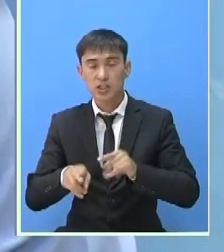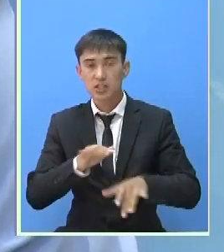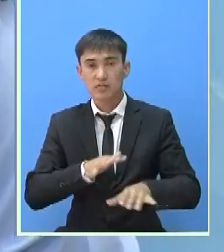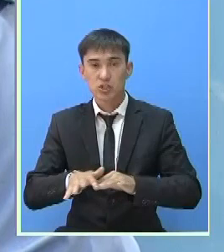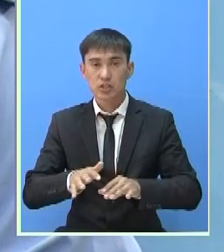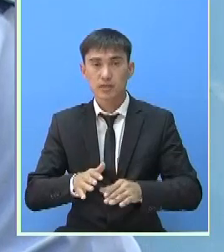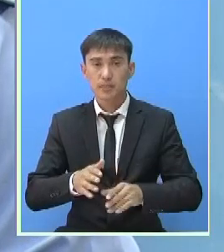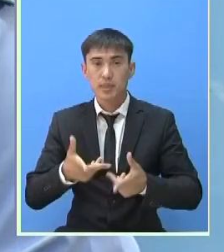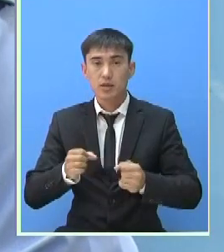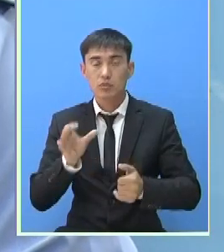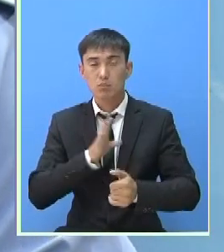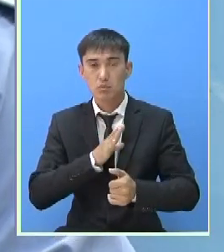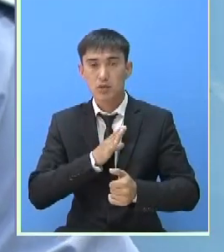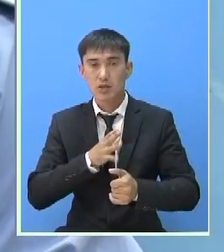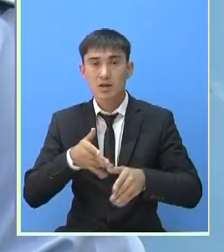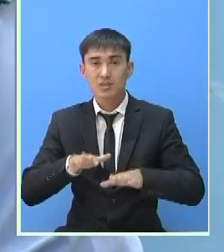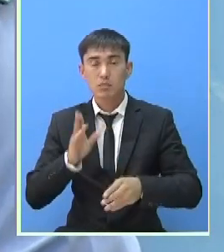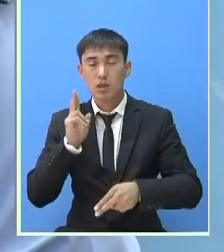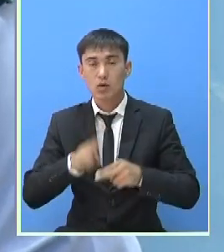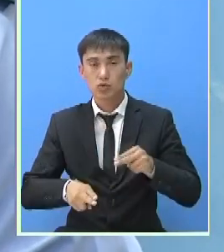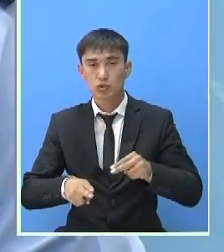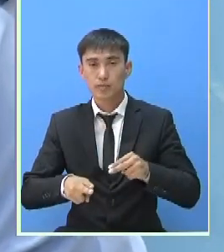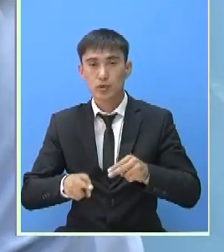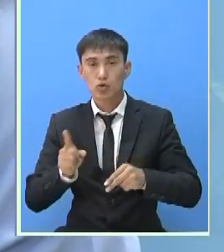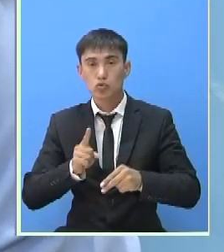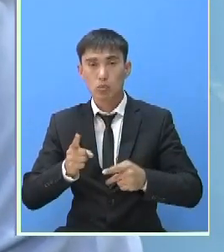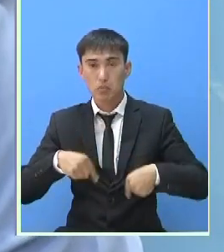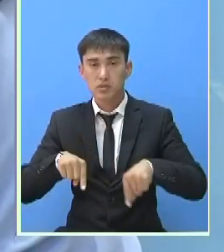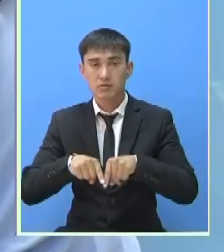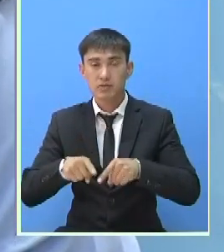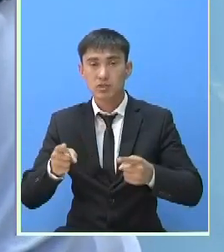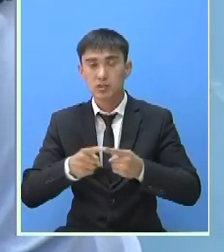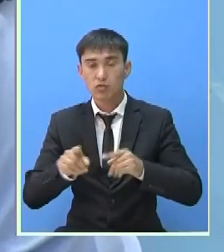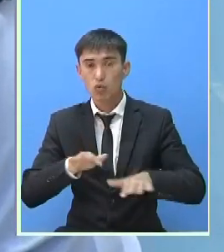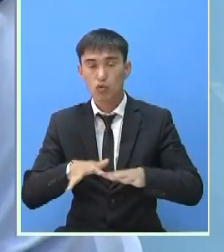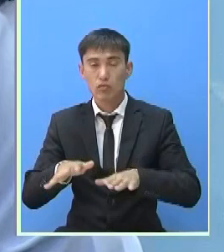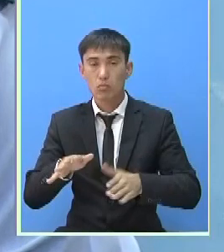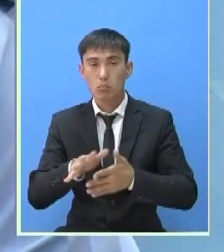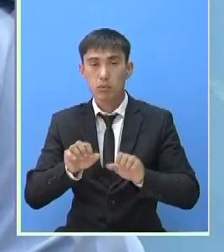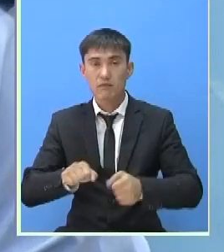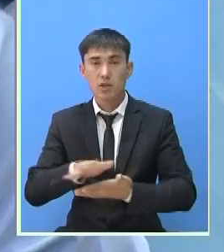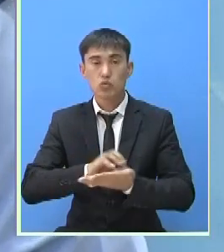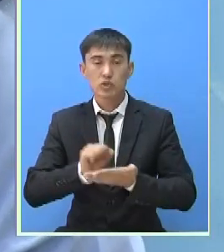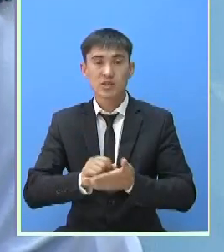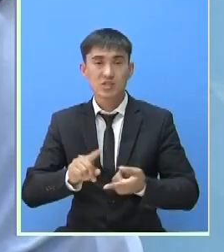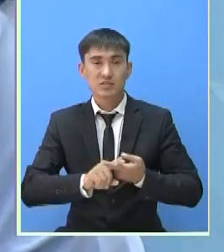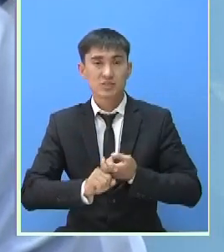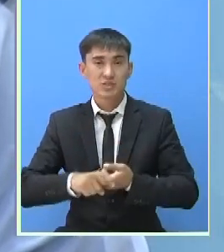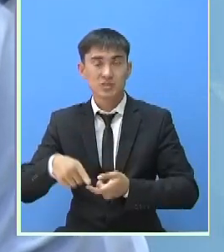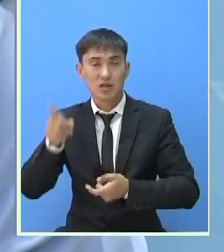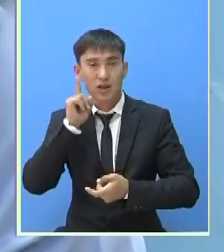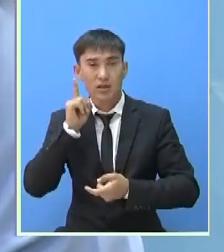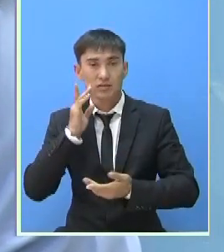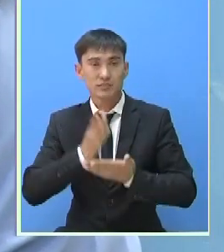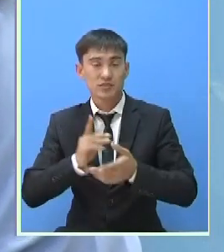совершения, где оно было совершено, где было окончено, чтобы образовался состав уголовного правонарушения. В этой связи с контактами, конечно, легче, но